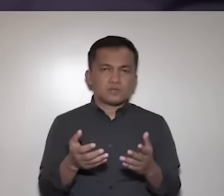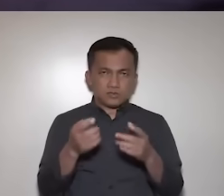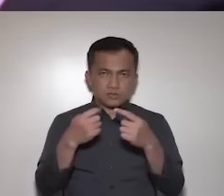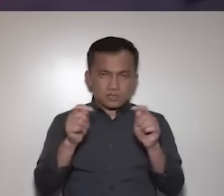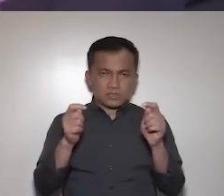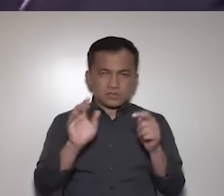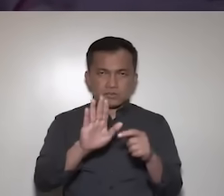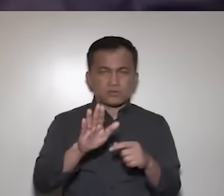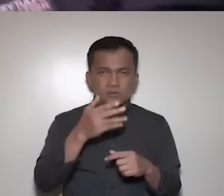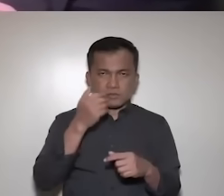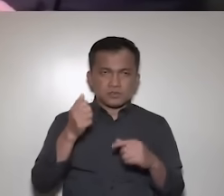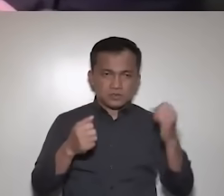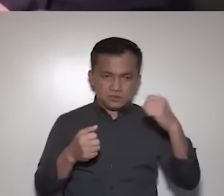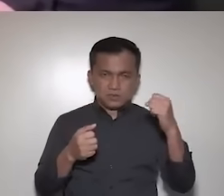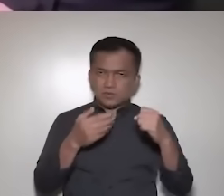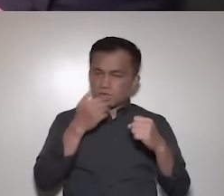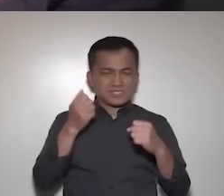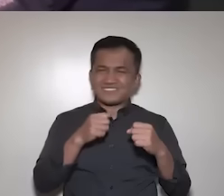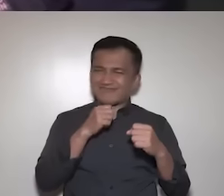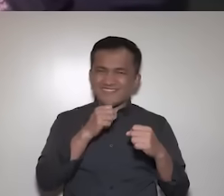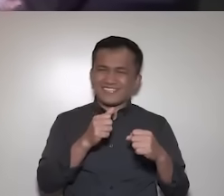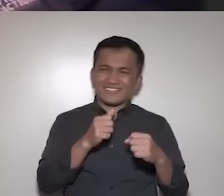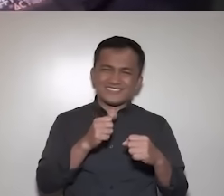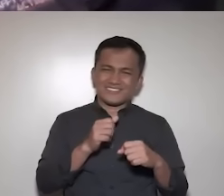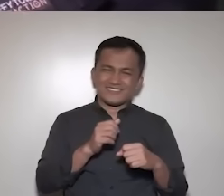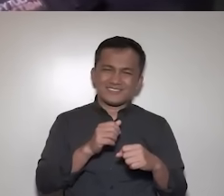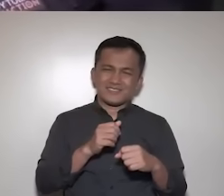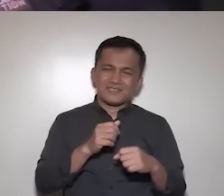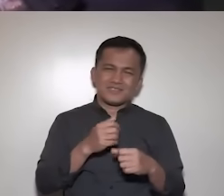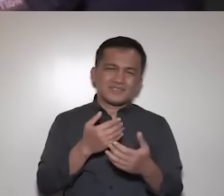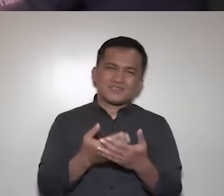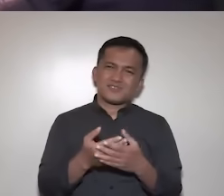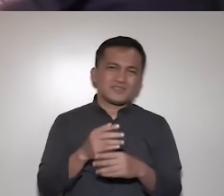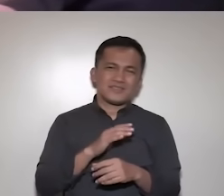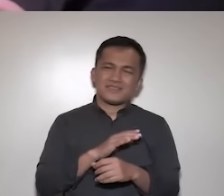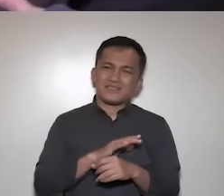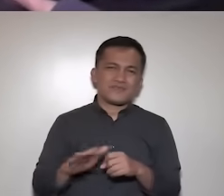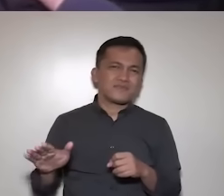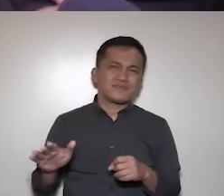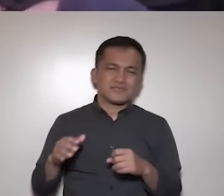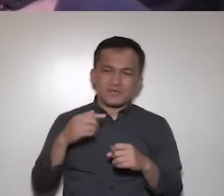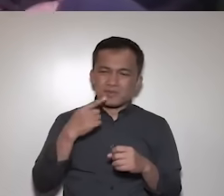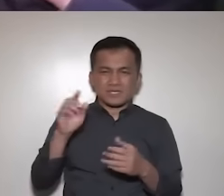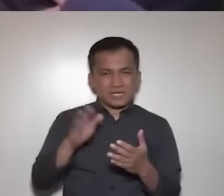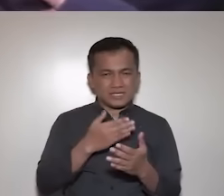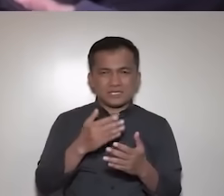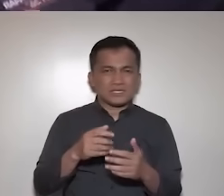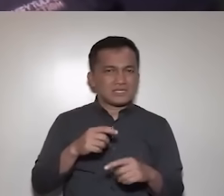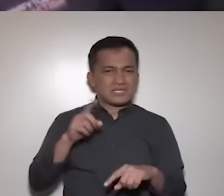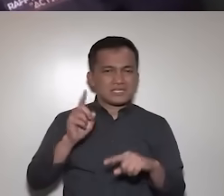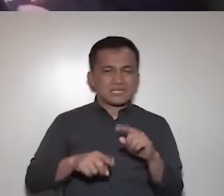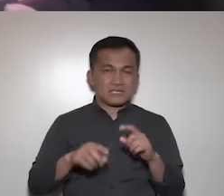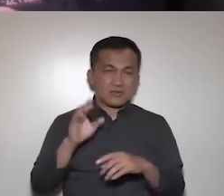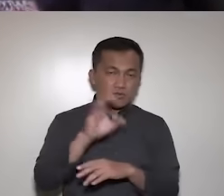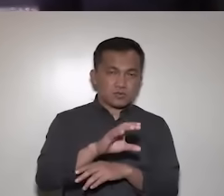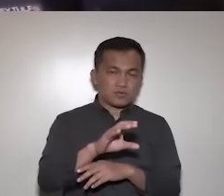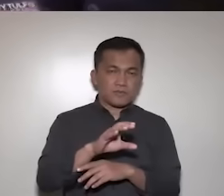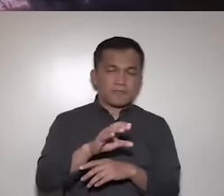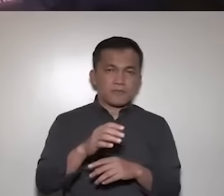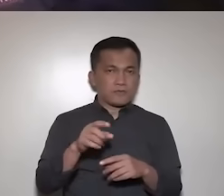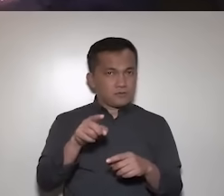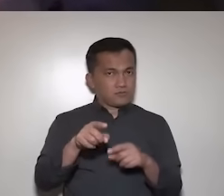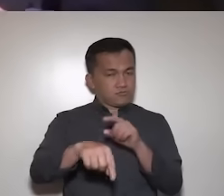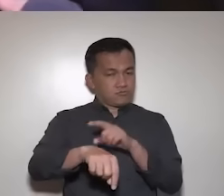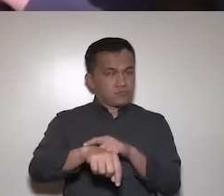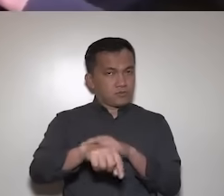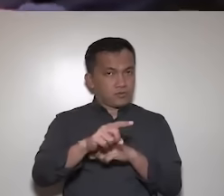tried your best. Opo. But your best wasn't good enough, sabi pa nga ng isang kanta. So, hindi natin siya pwedeng persahin kasi sa oras na pinansan at pinansan